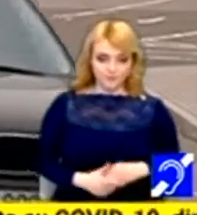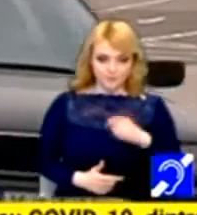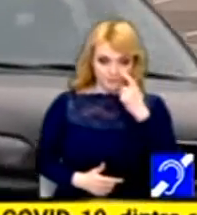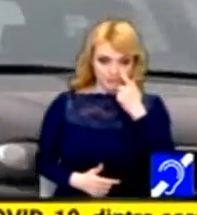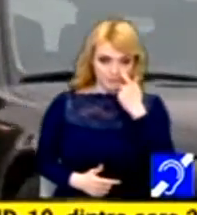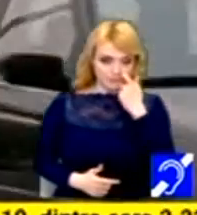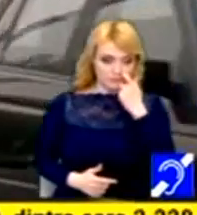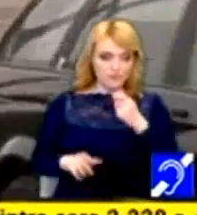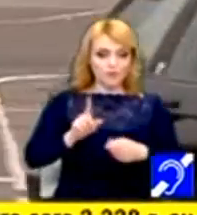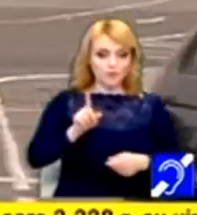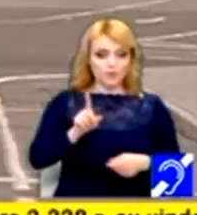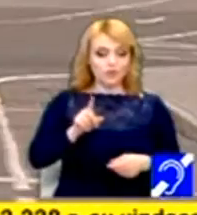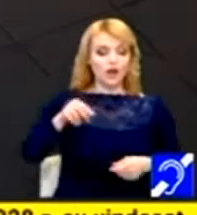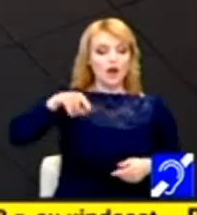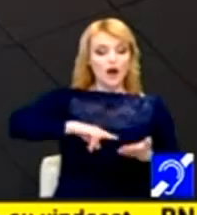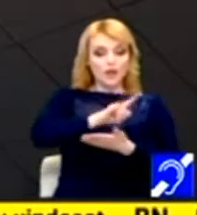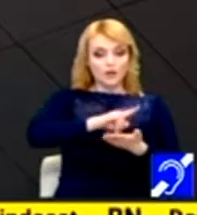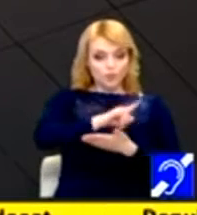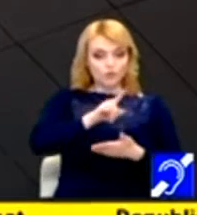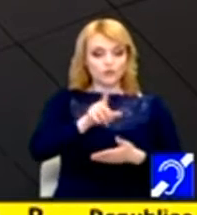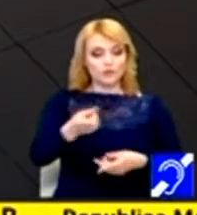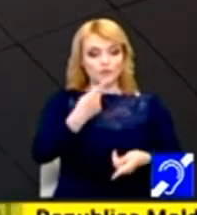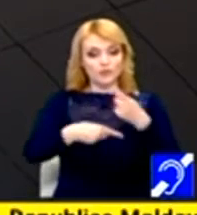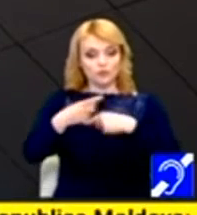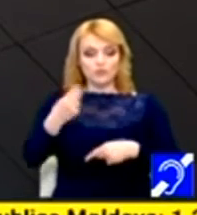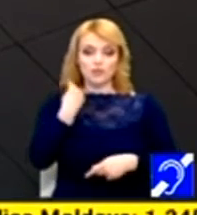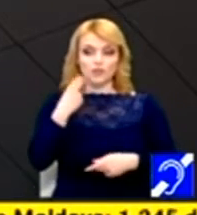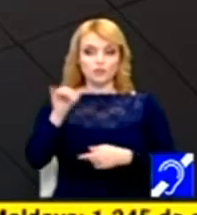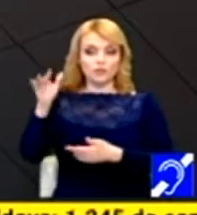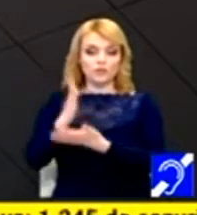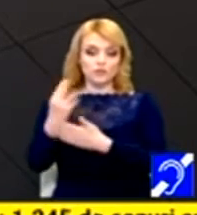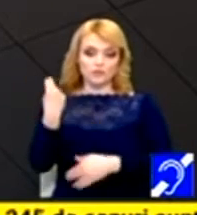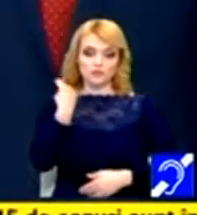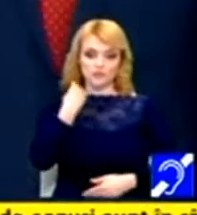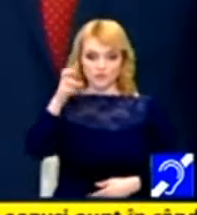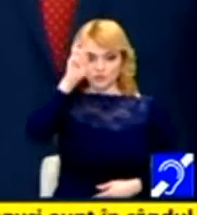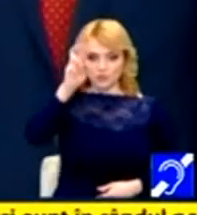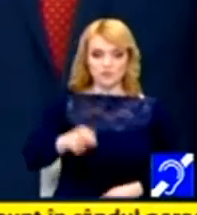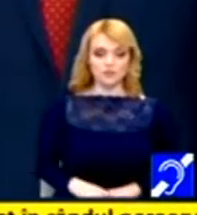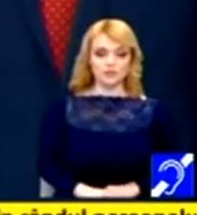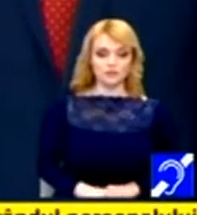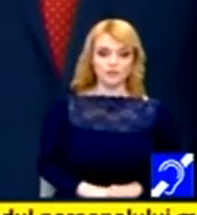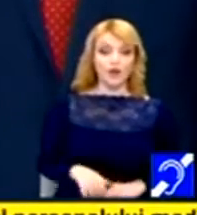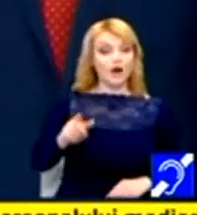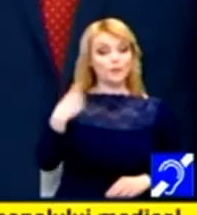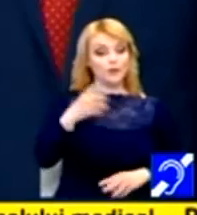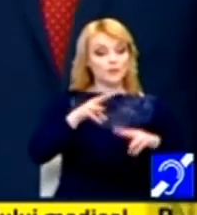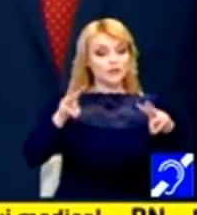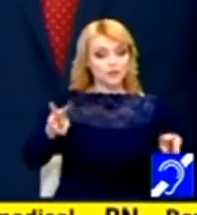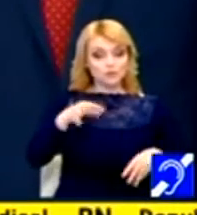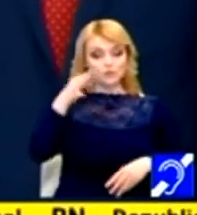să-și reeșaloneze datoriile. În replică, reprezentanții Partidului Acțiune și Solidaritate spun că, de fapt, responsabil